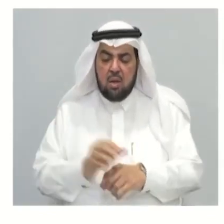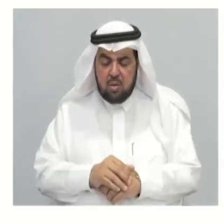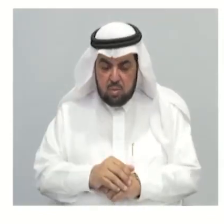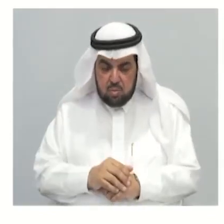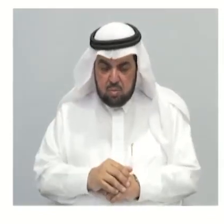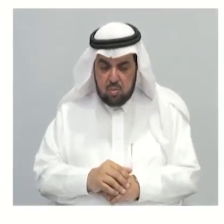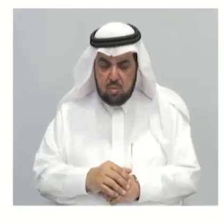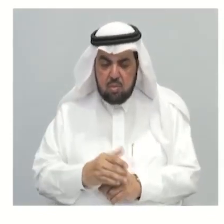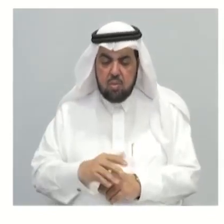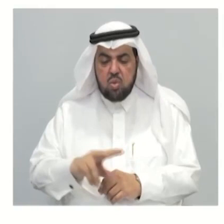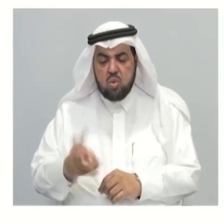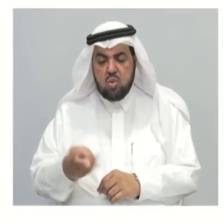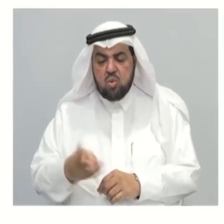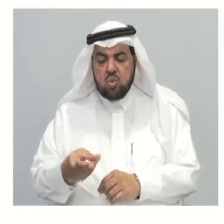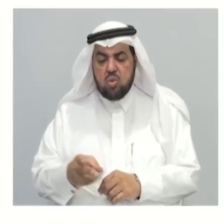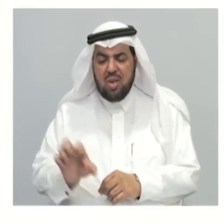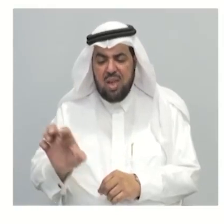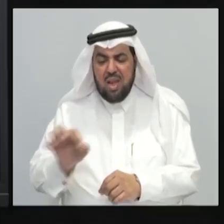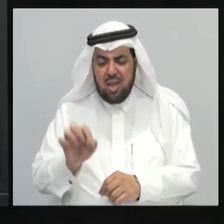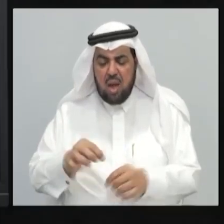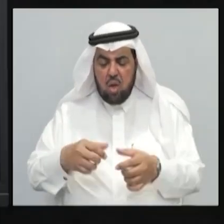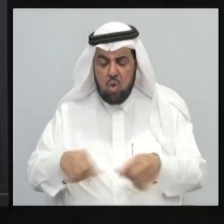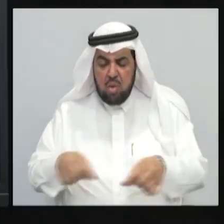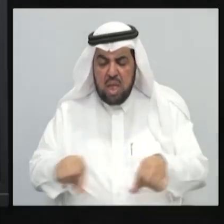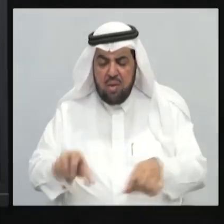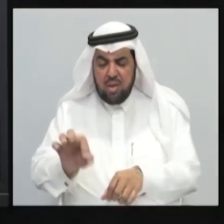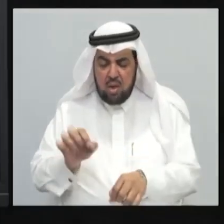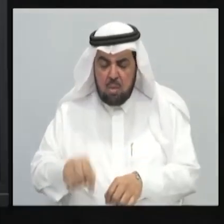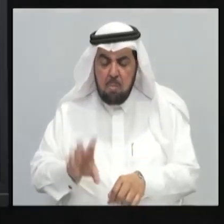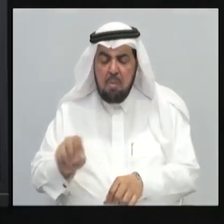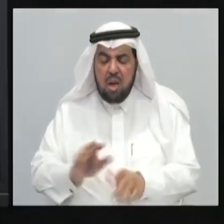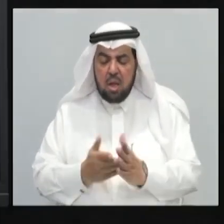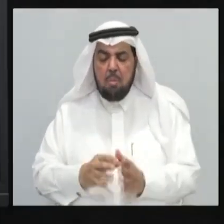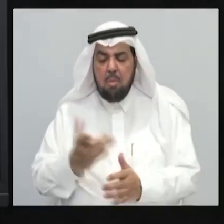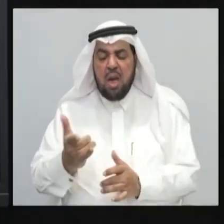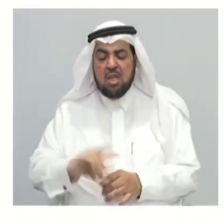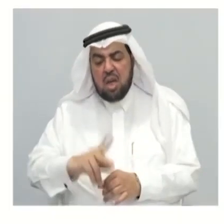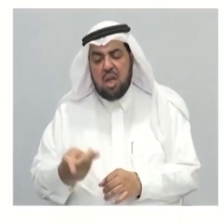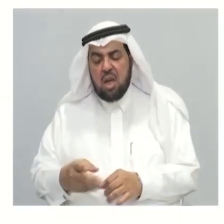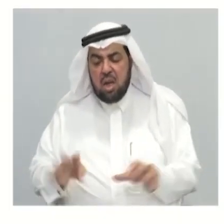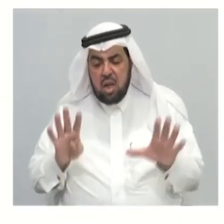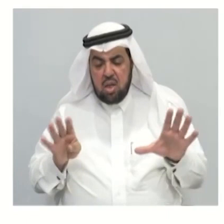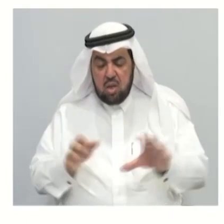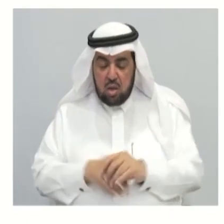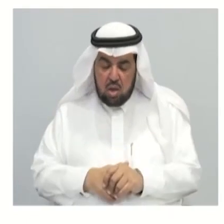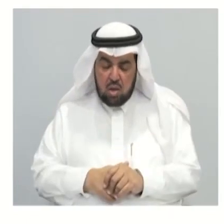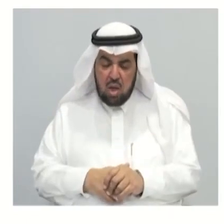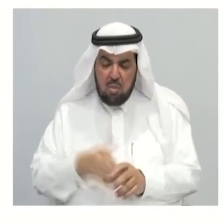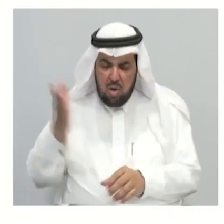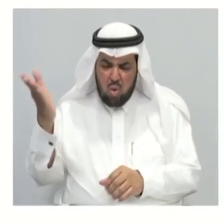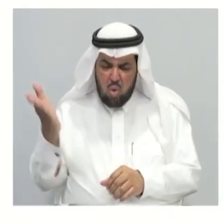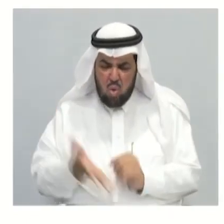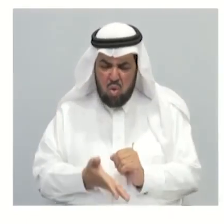الادله نغير الالتقاط او مسافه الالتقاط كما هي في الكتاب من 10 الى ت اما نصف القطر